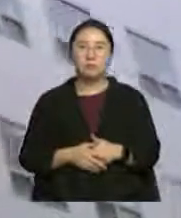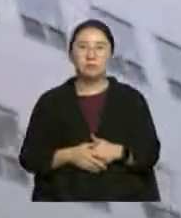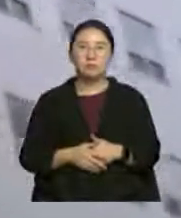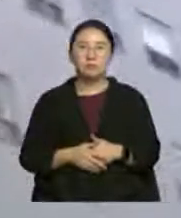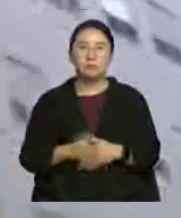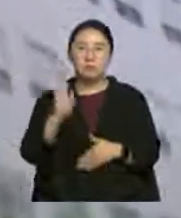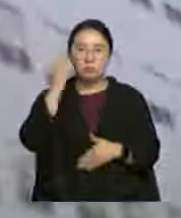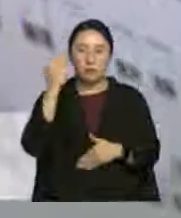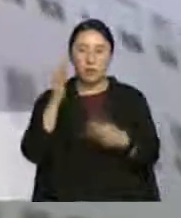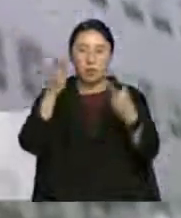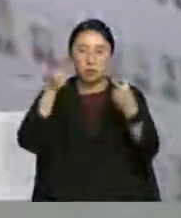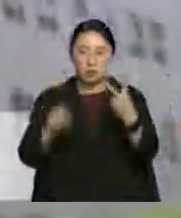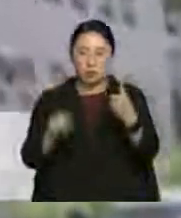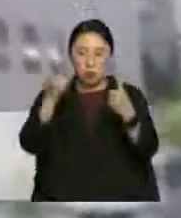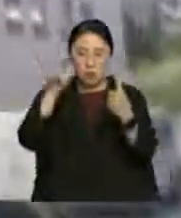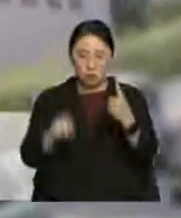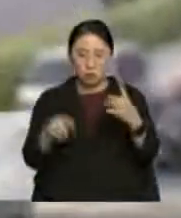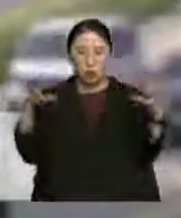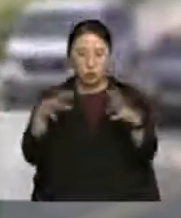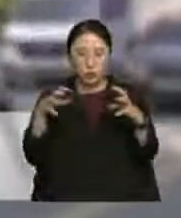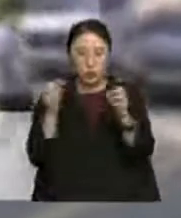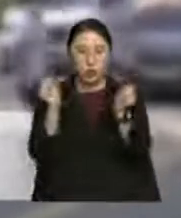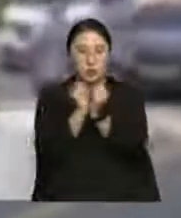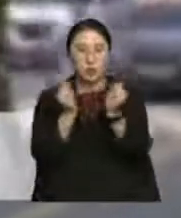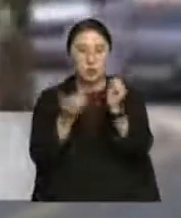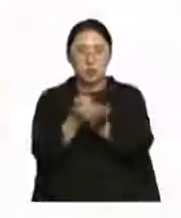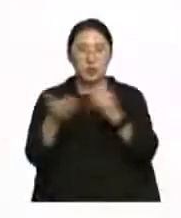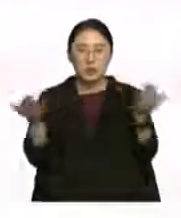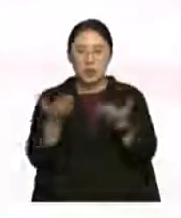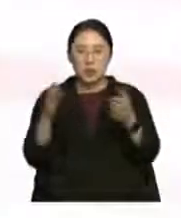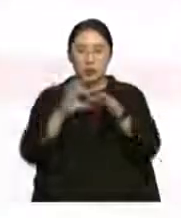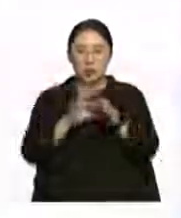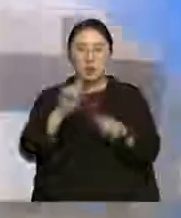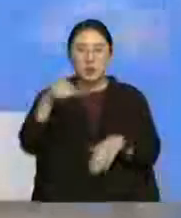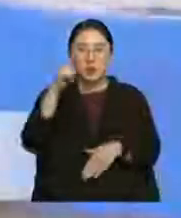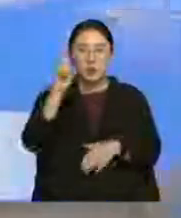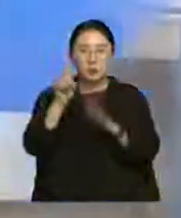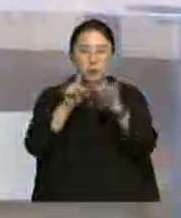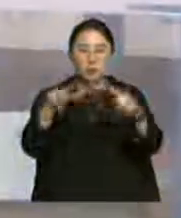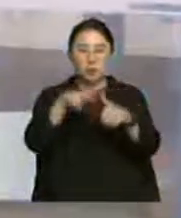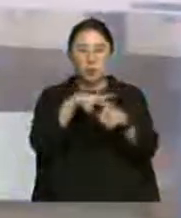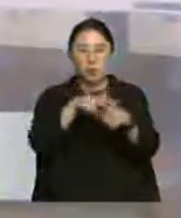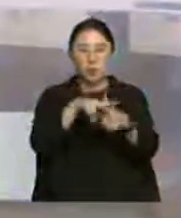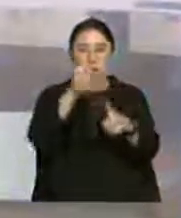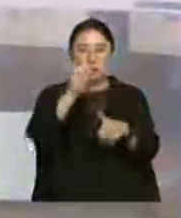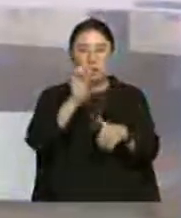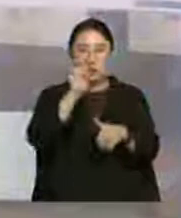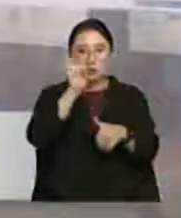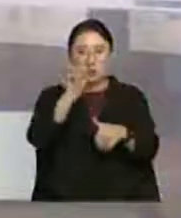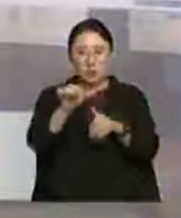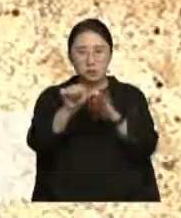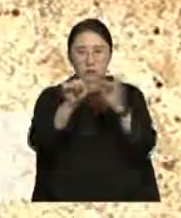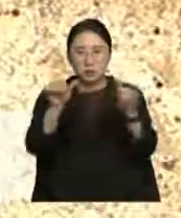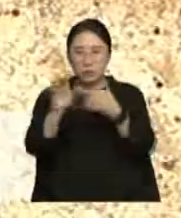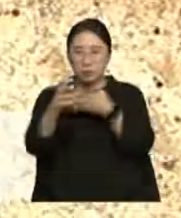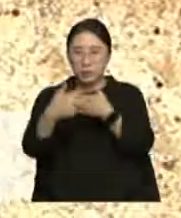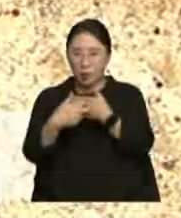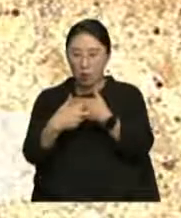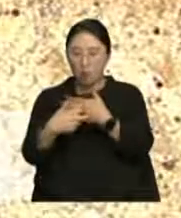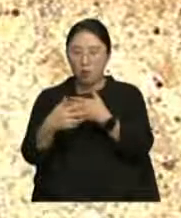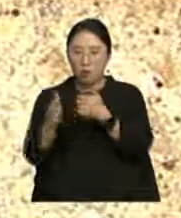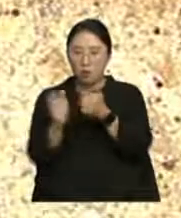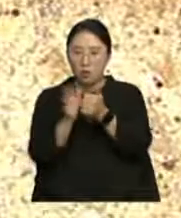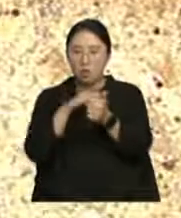한편 최근 1주간 집단 발생 사례는 직장 관련 100 1 명 종교시설 관련 45 명 병원 및